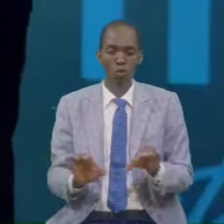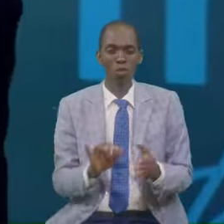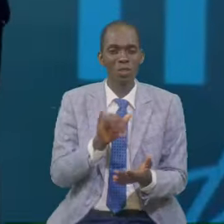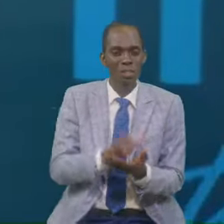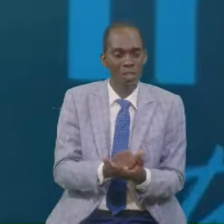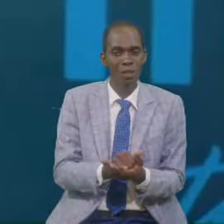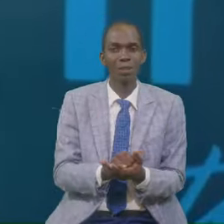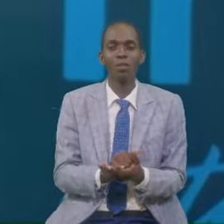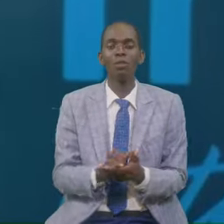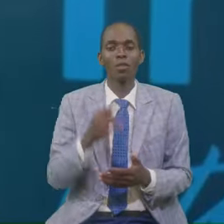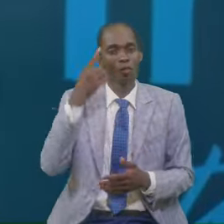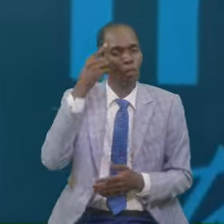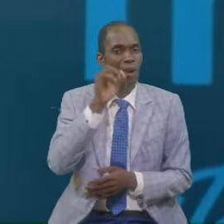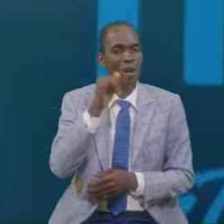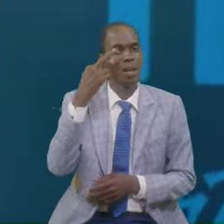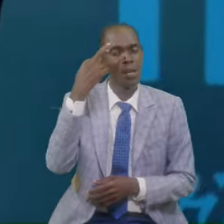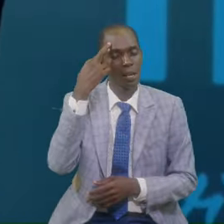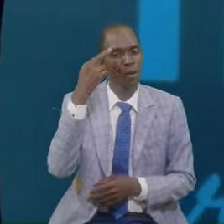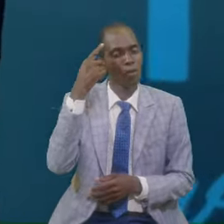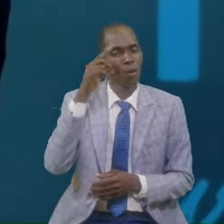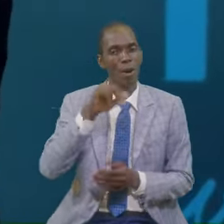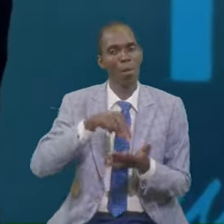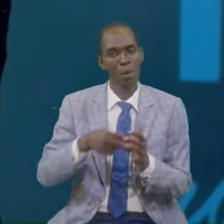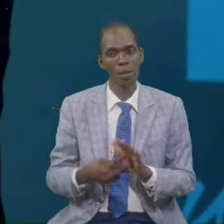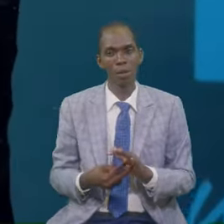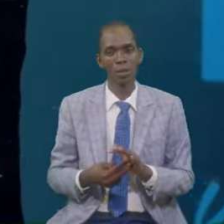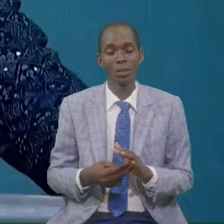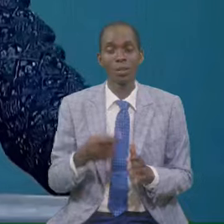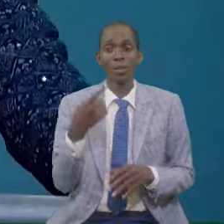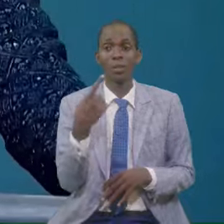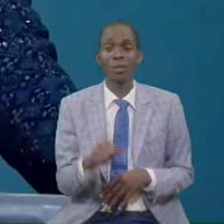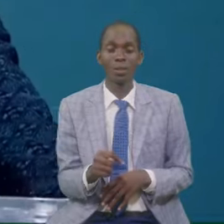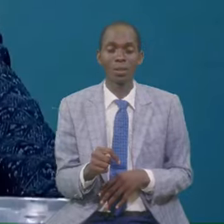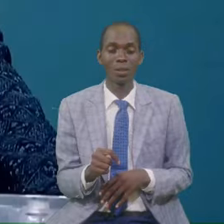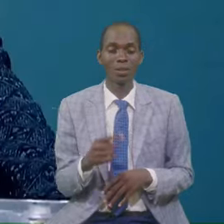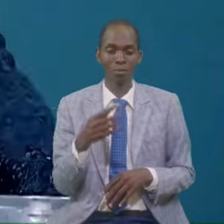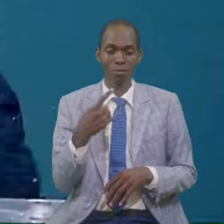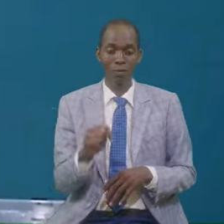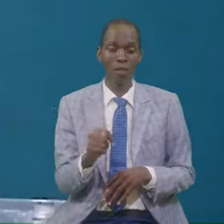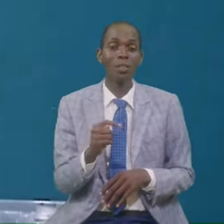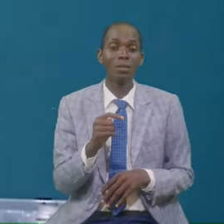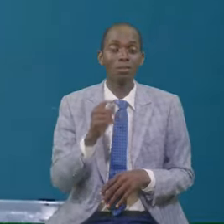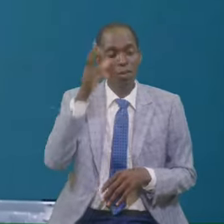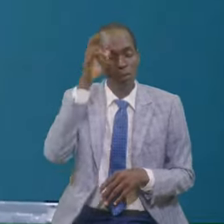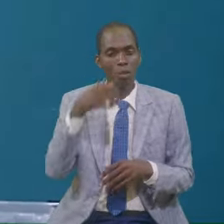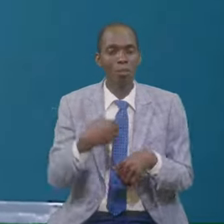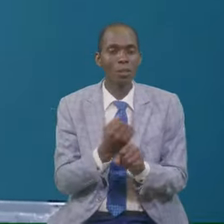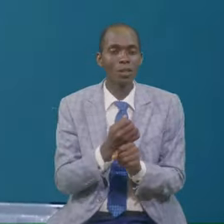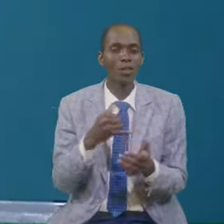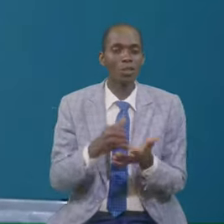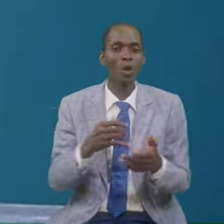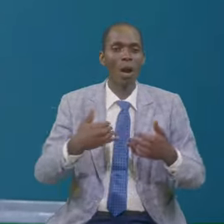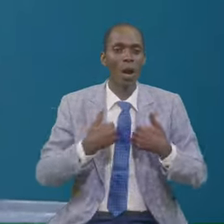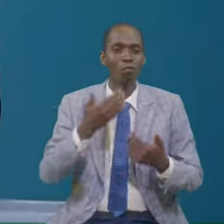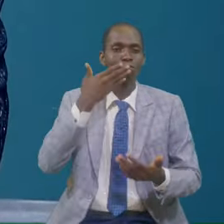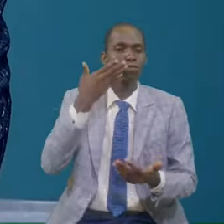అపవాది మీ కోసం అలా చేస్తాడు. He coats it with a good taste. అతడెలా చెప్తాడు తెలుసా? మంచి పదాలతో దాన్ని